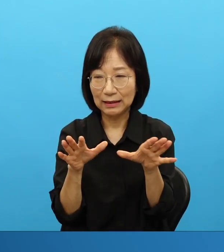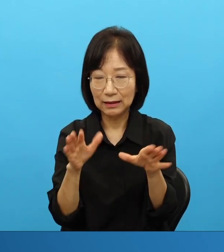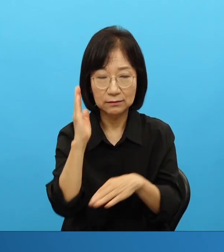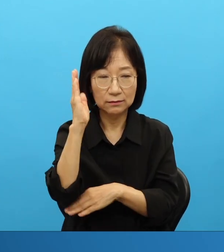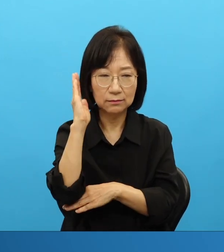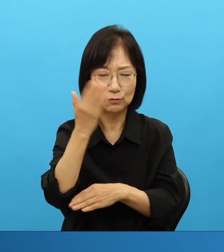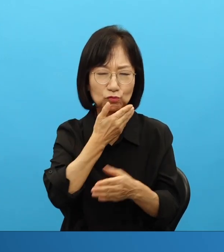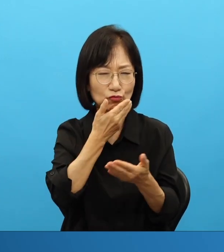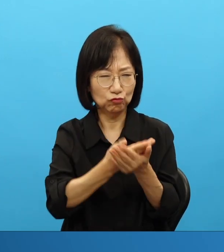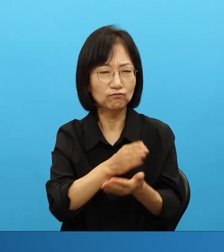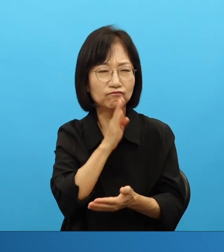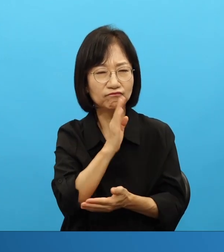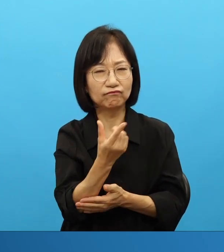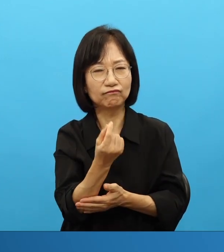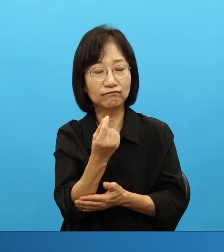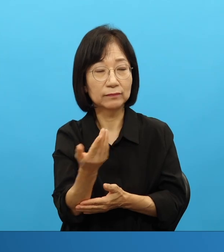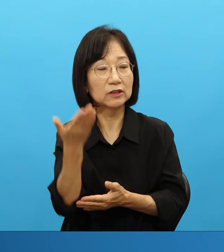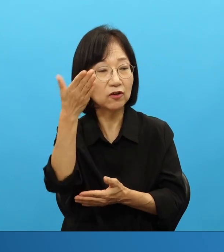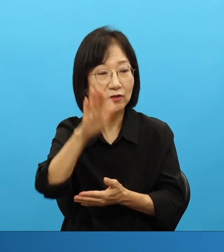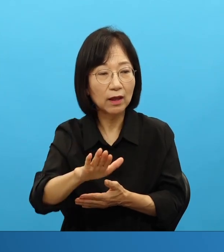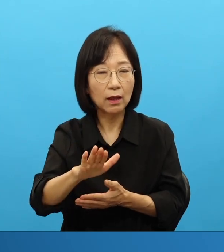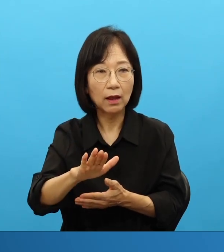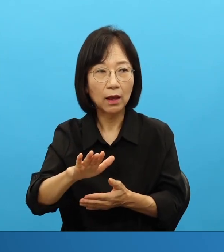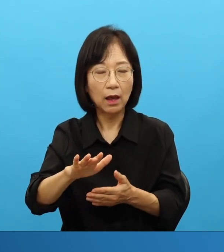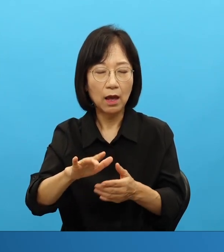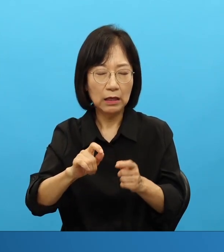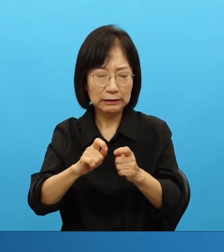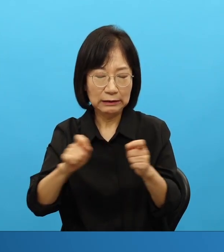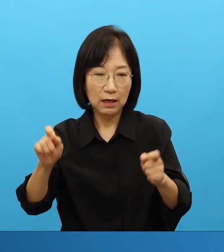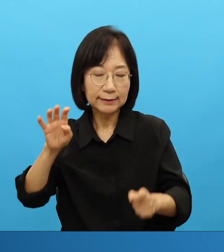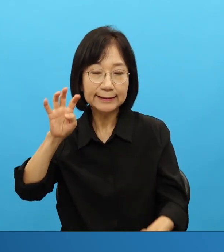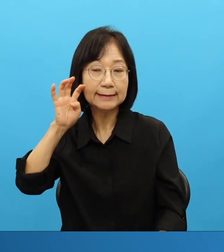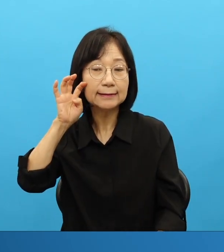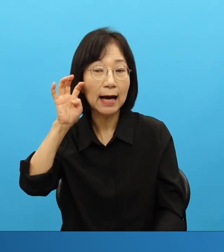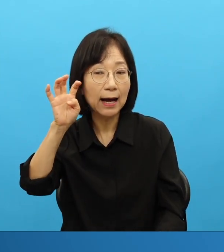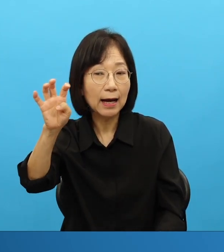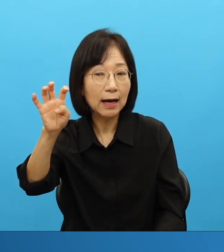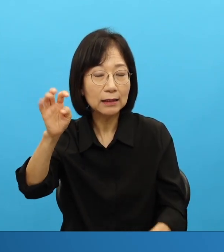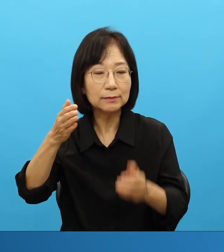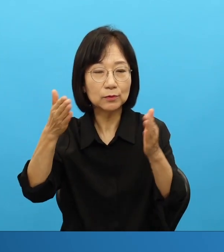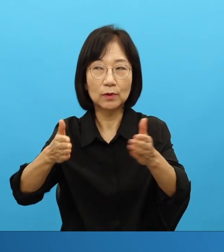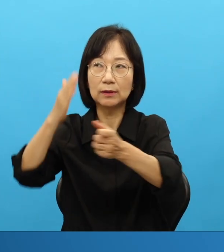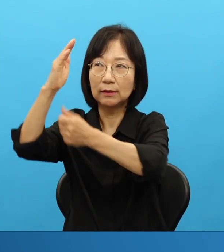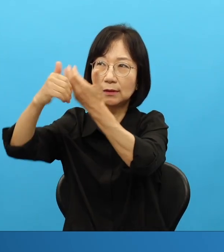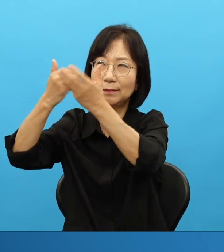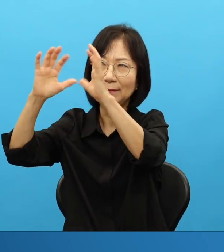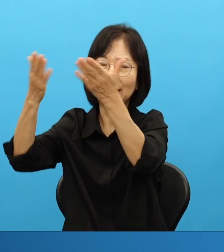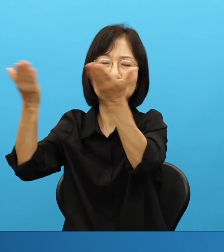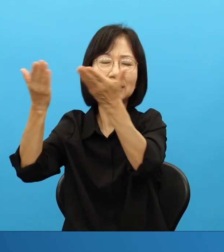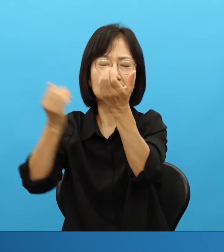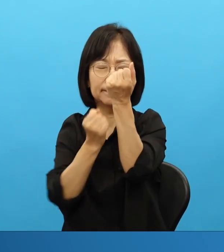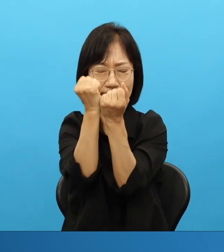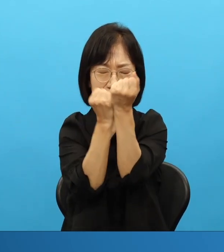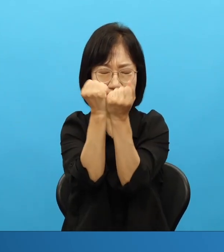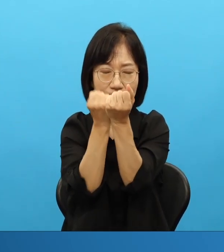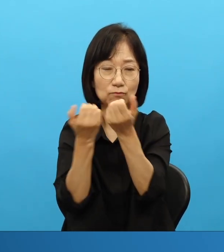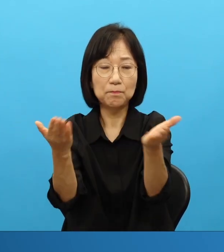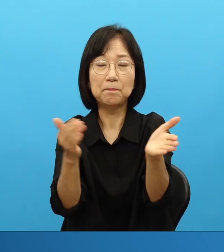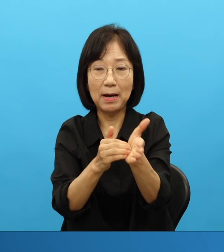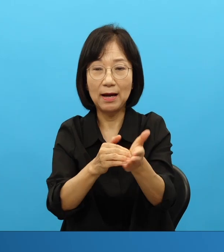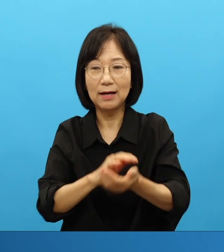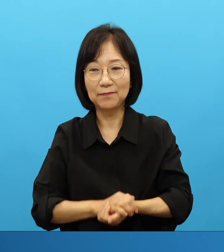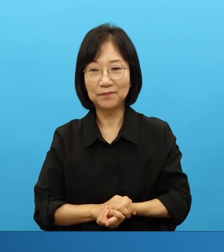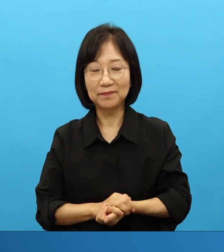spoke for 5 seconds, it would have been important. But he spoke of this for 40 days. 아니 3일만 설명해도 중요한